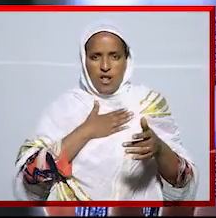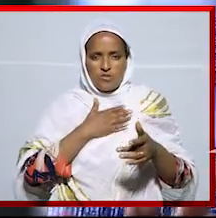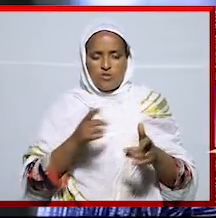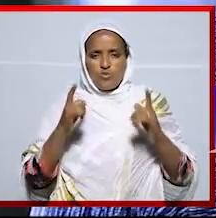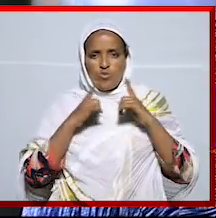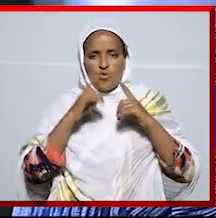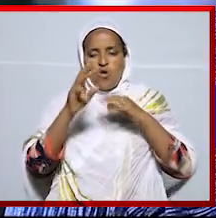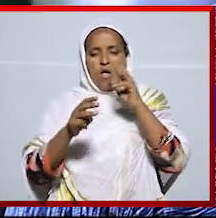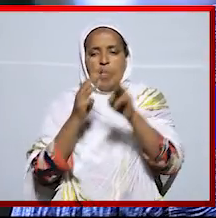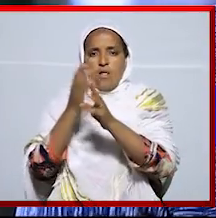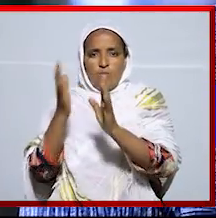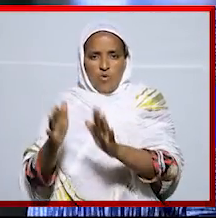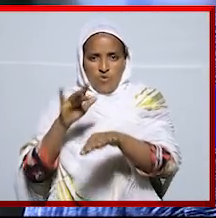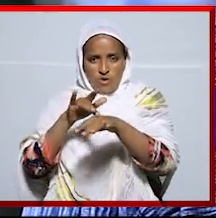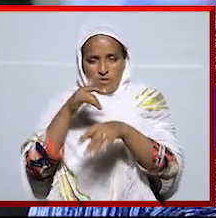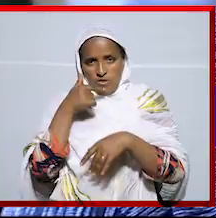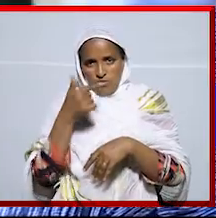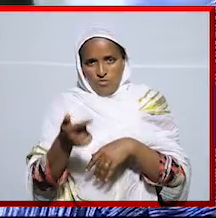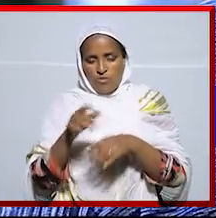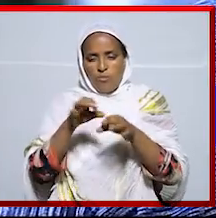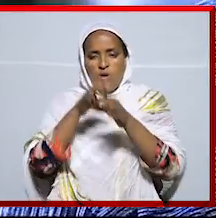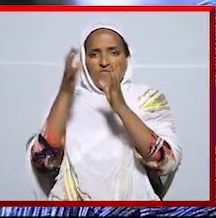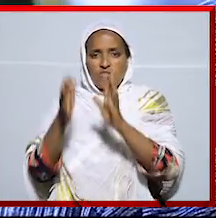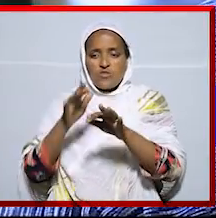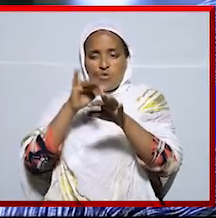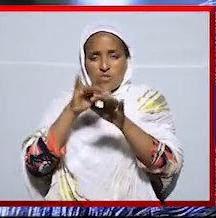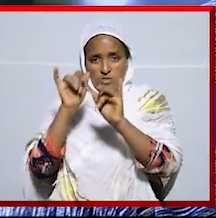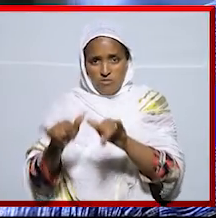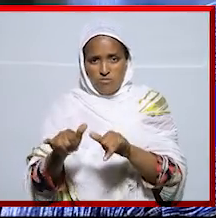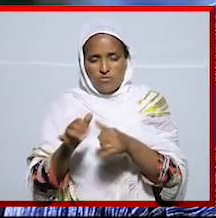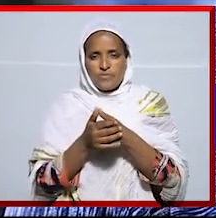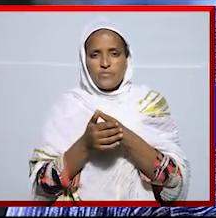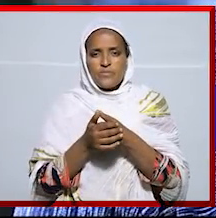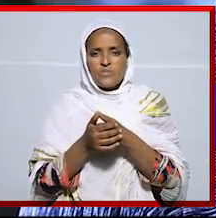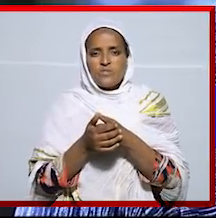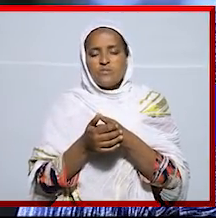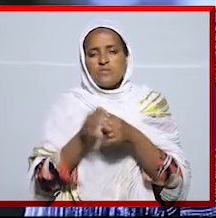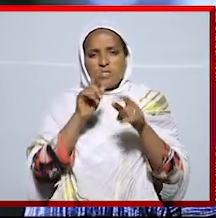ስመልስልክ አንድ አይነት መልስ ስለነበረ ሁለቱንም ማስኬድ ሰው ነኝ።